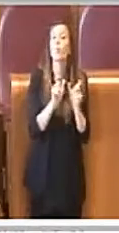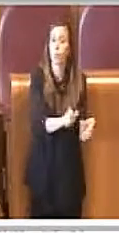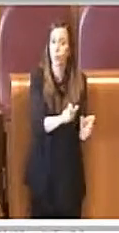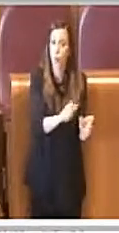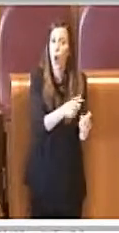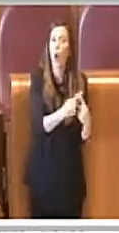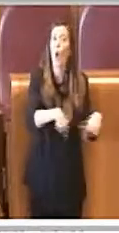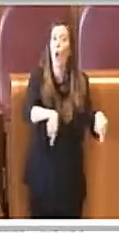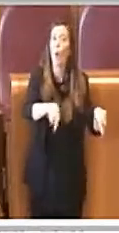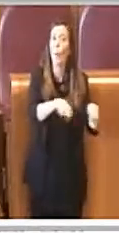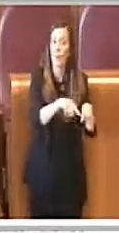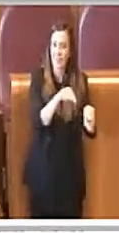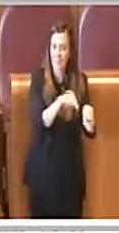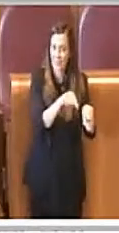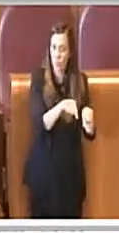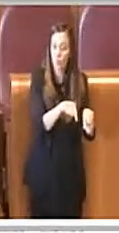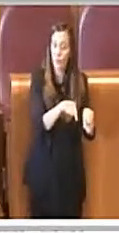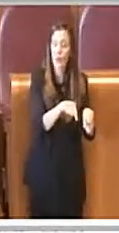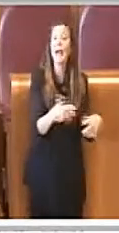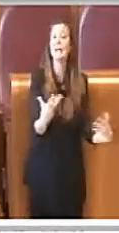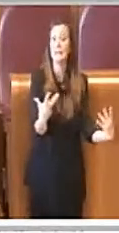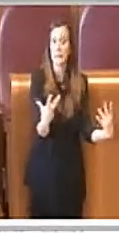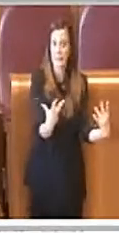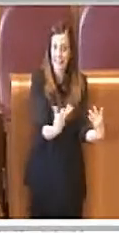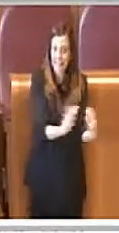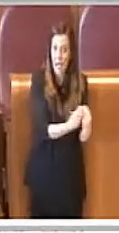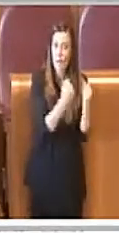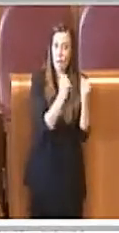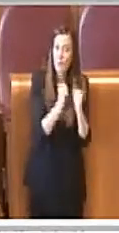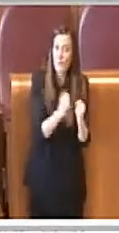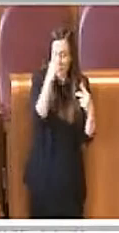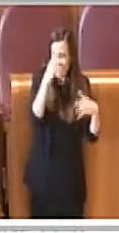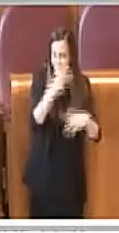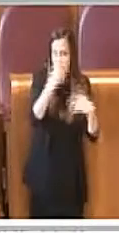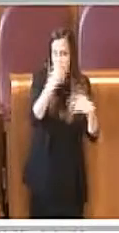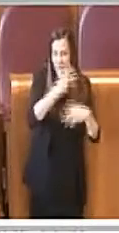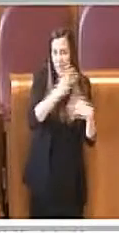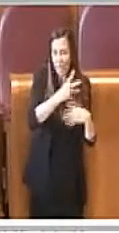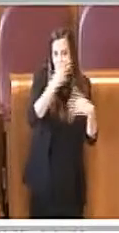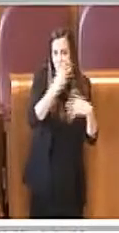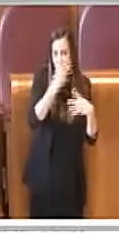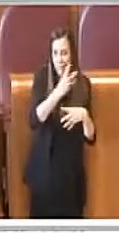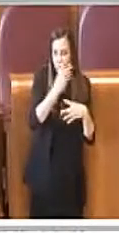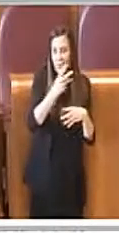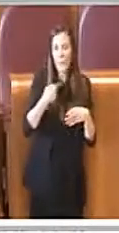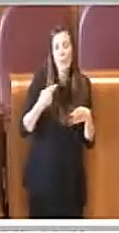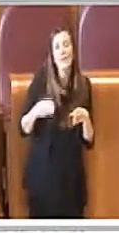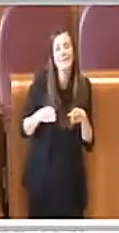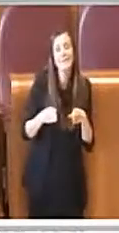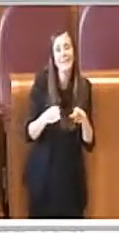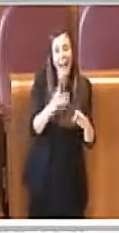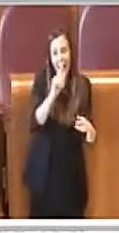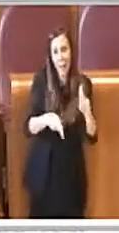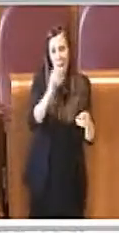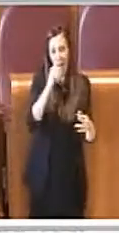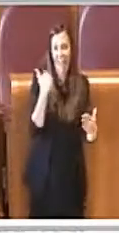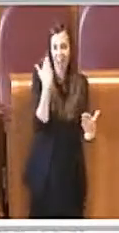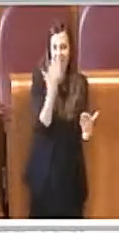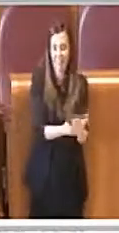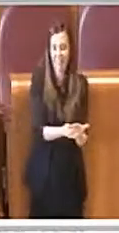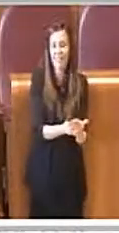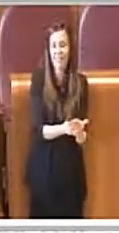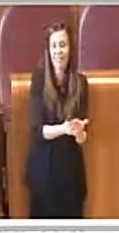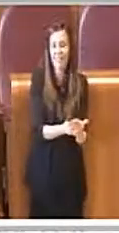in modo che insieme si possa ragionare sui percorsi più idonei da seguire, perché messa in questi termini a